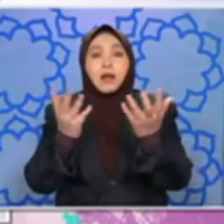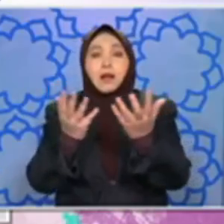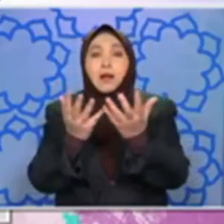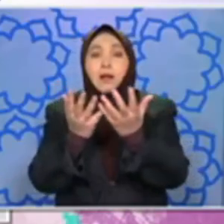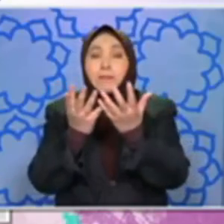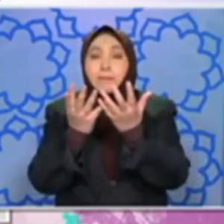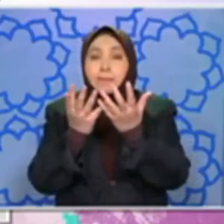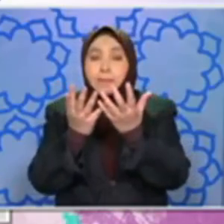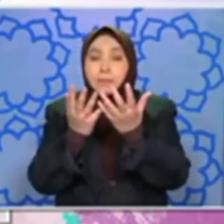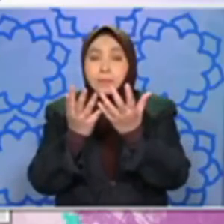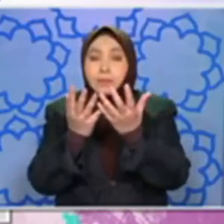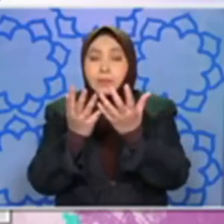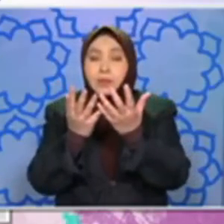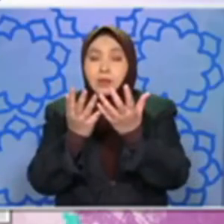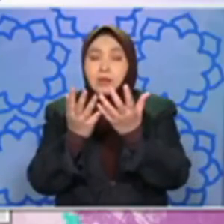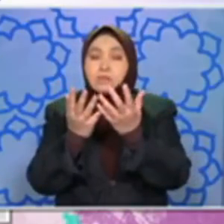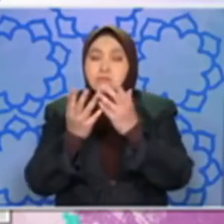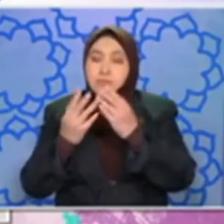العالمين